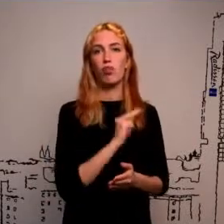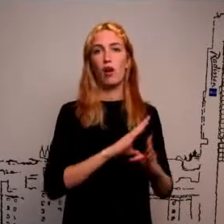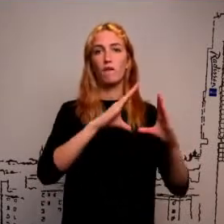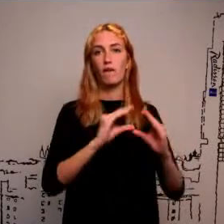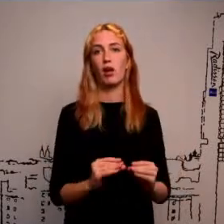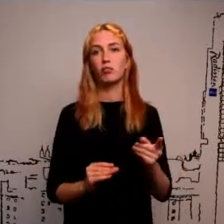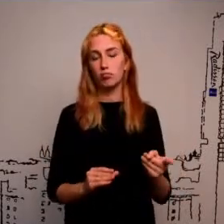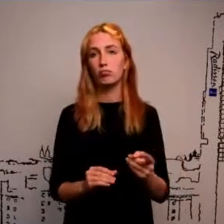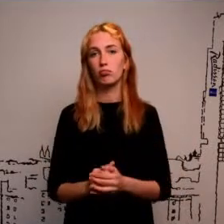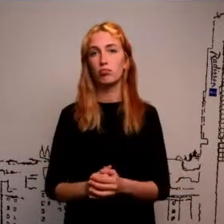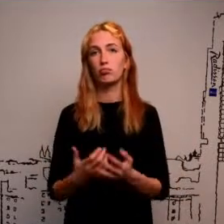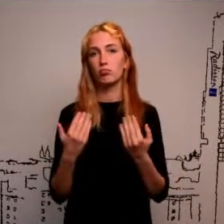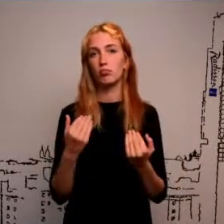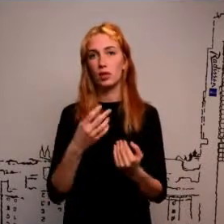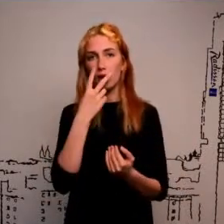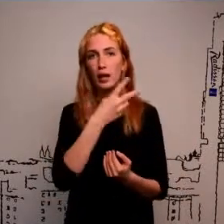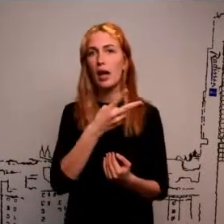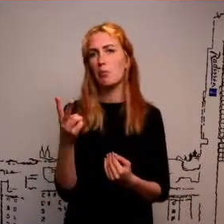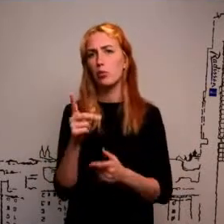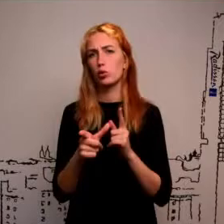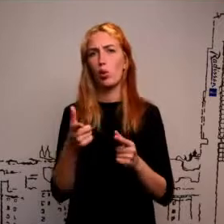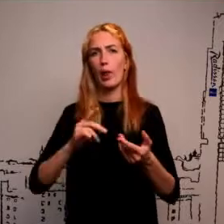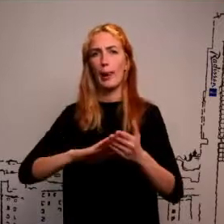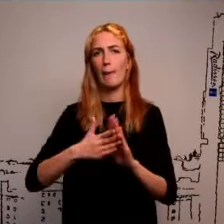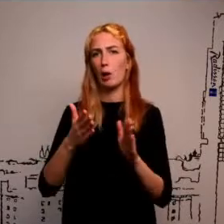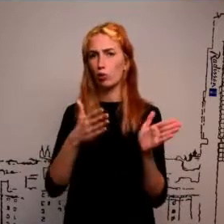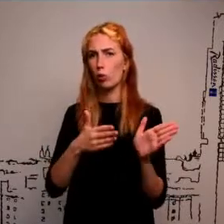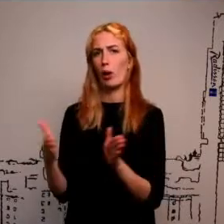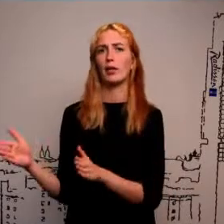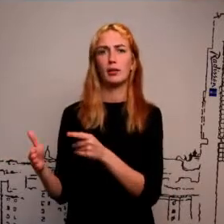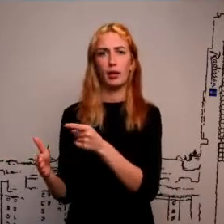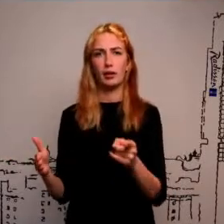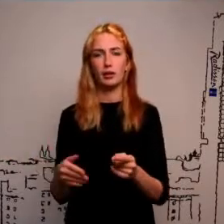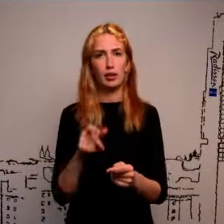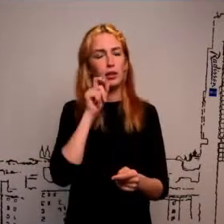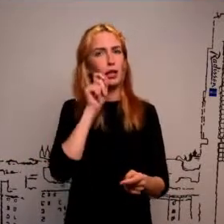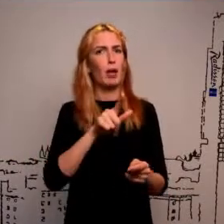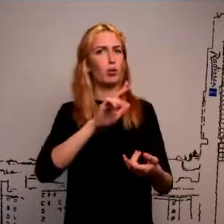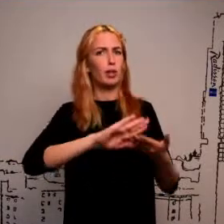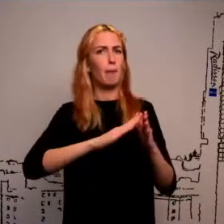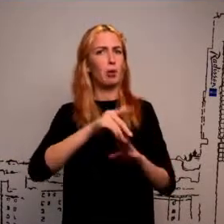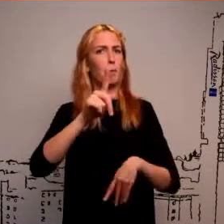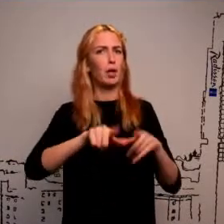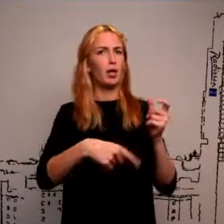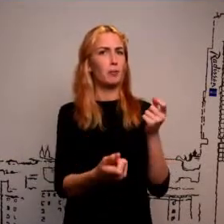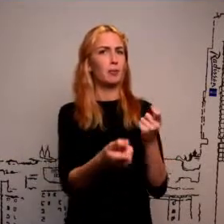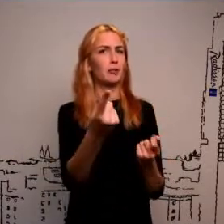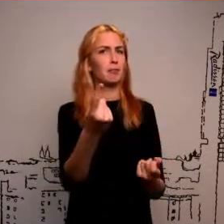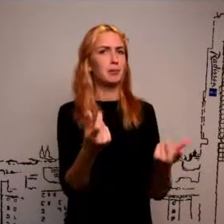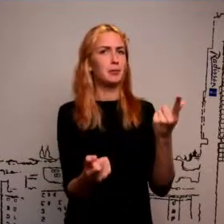ütlen, et pigem me täna näeme sellised korrektsed lepingud, et need sellised kummalised lepingud aegajalt ikka kuskilt ilmuvad